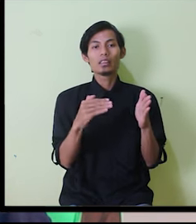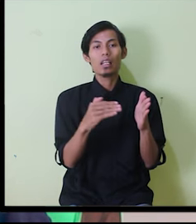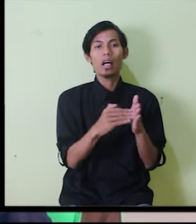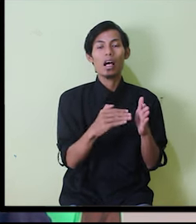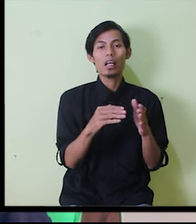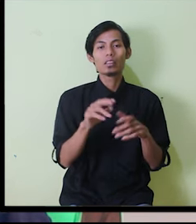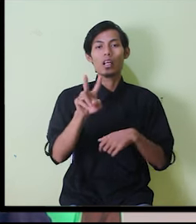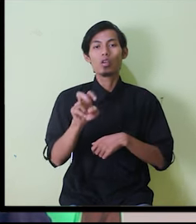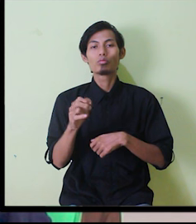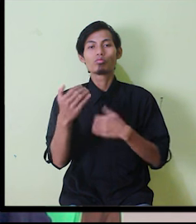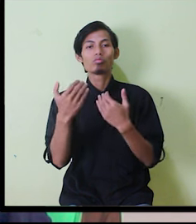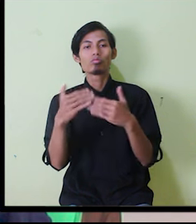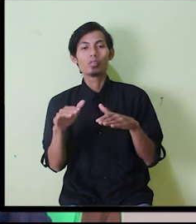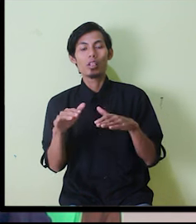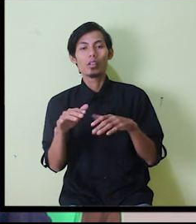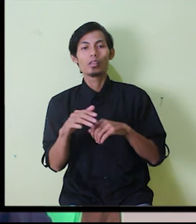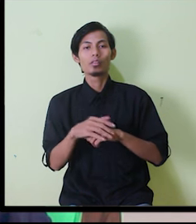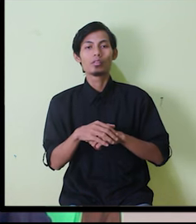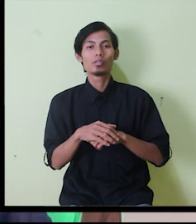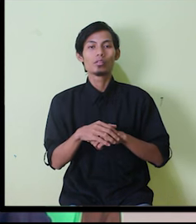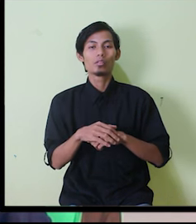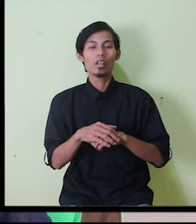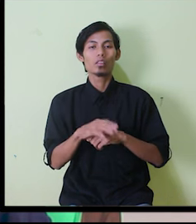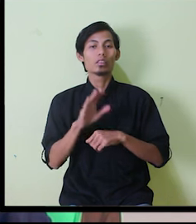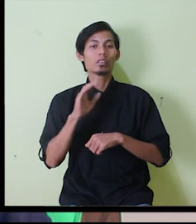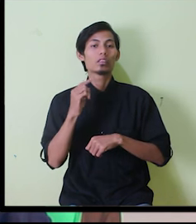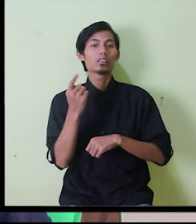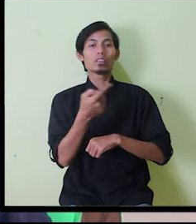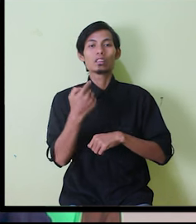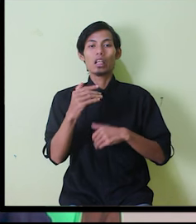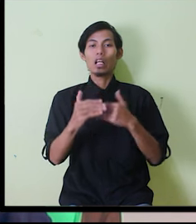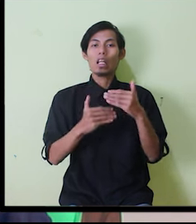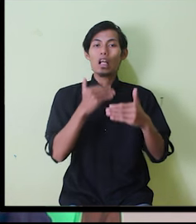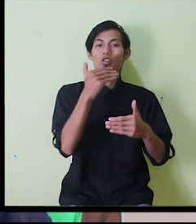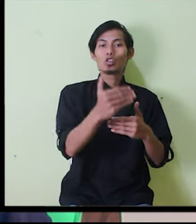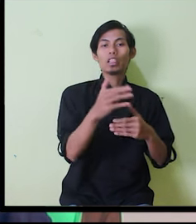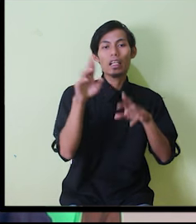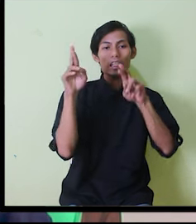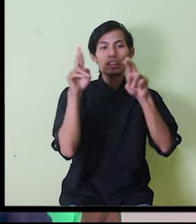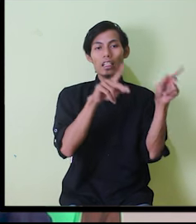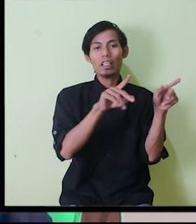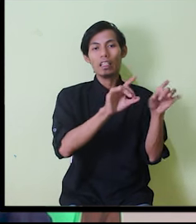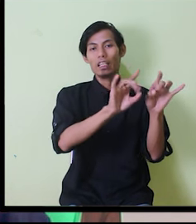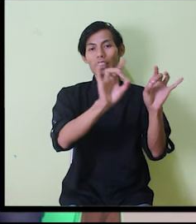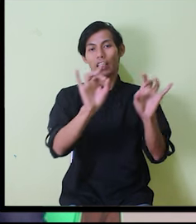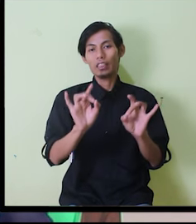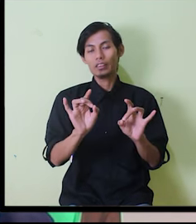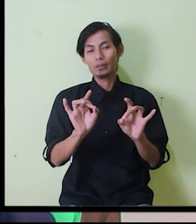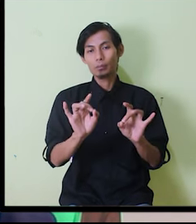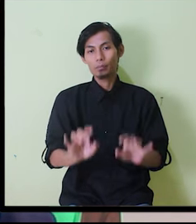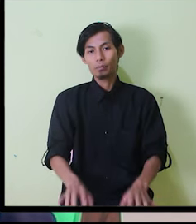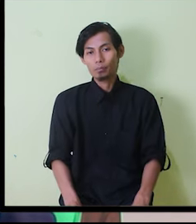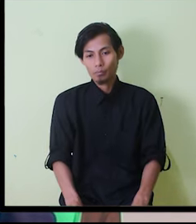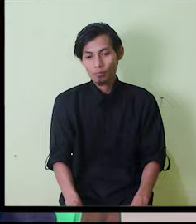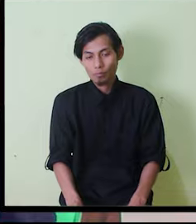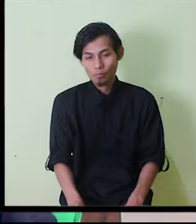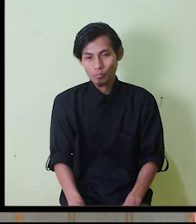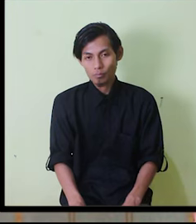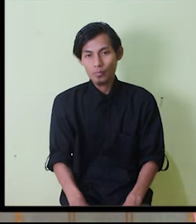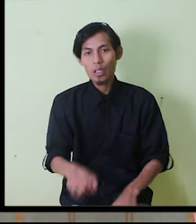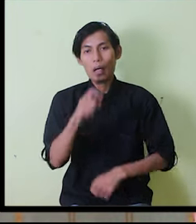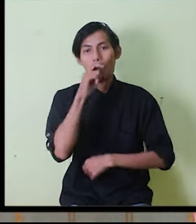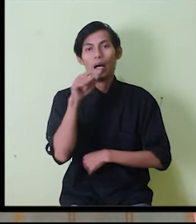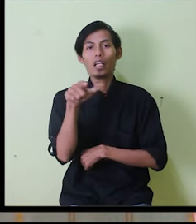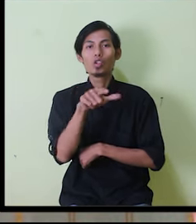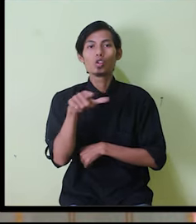tantangan itu selesai kemudian Ee kita lanjutkan dengan ee rencana-rencana yang lainnya Mak Iya